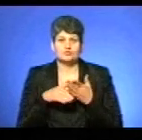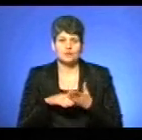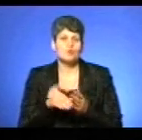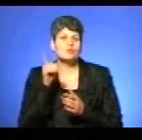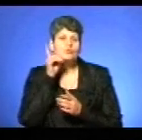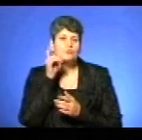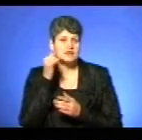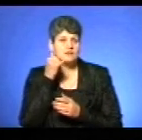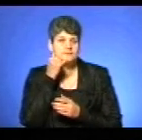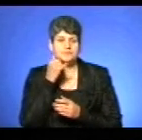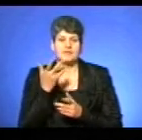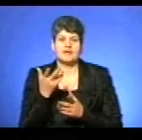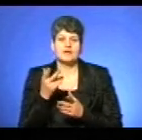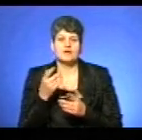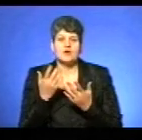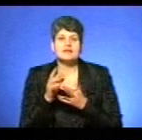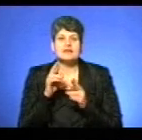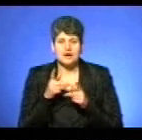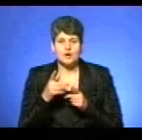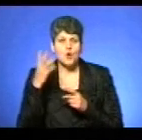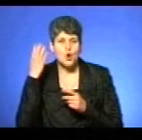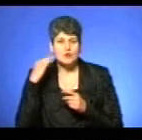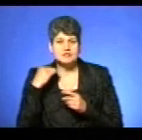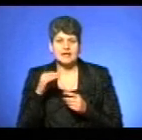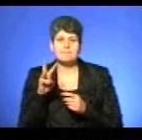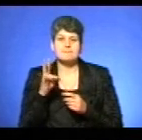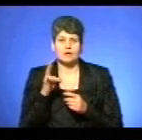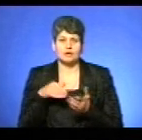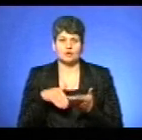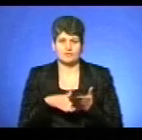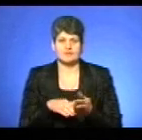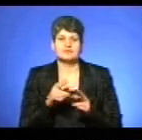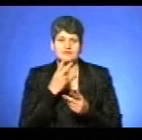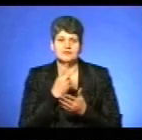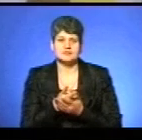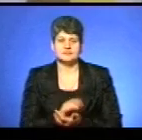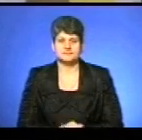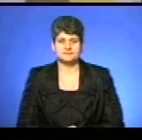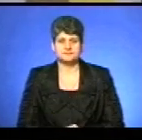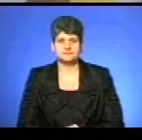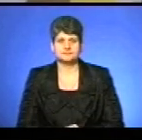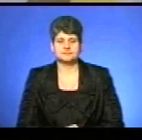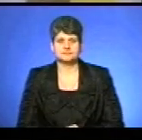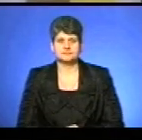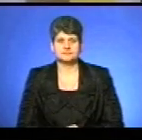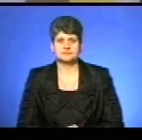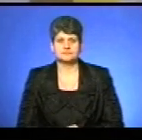мобільних телефонів мультфільму «Як козаки Миколаю допомагали». Як це було, дивіться далі.